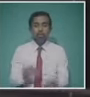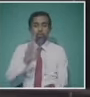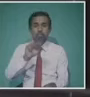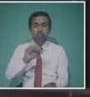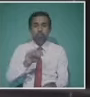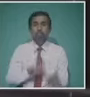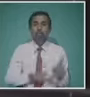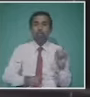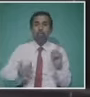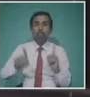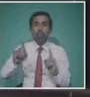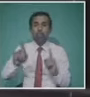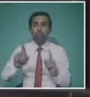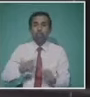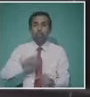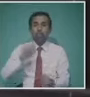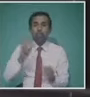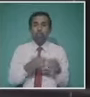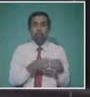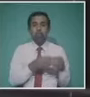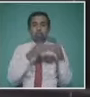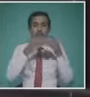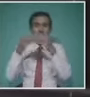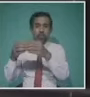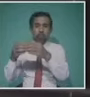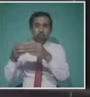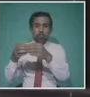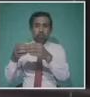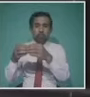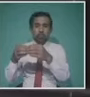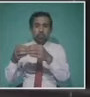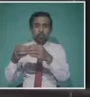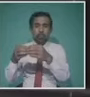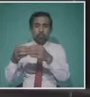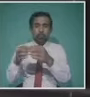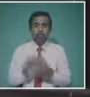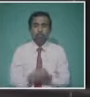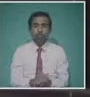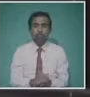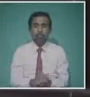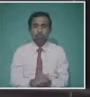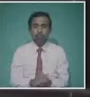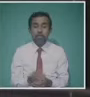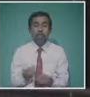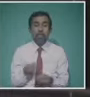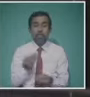ගිහින් තියෙන්නේ එහෙට පොකුරු වශයෙන් ගෙන්නා ගන්නවා අනිත්